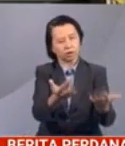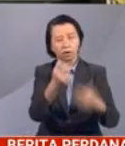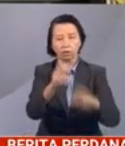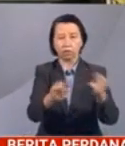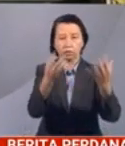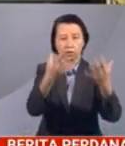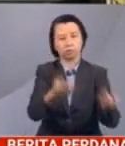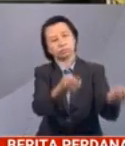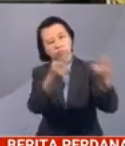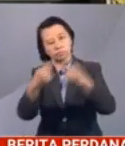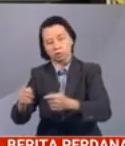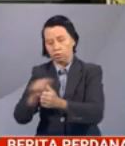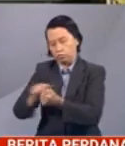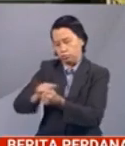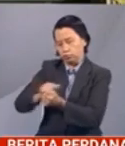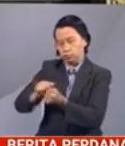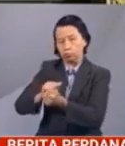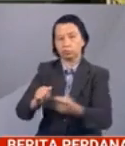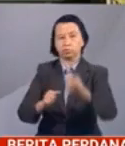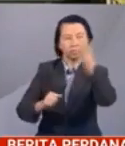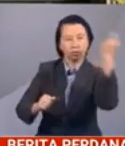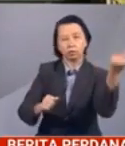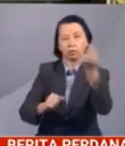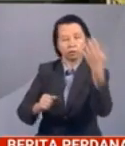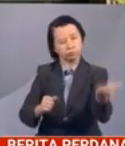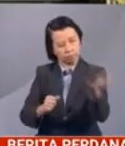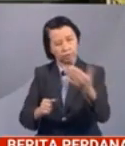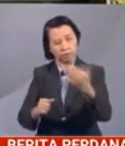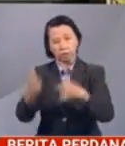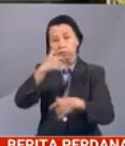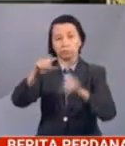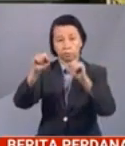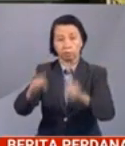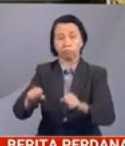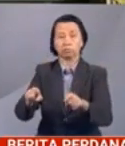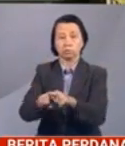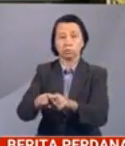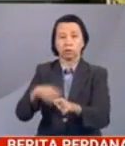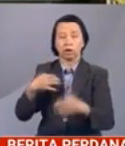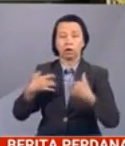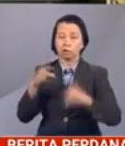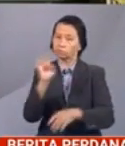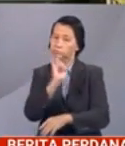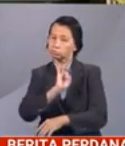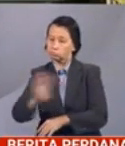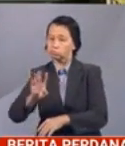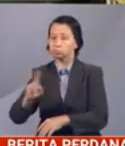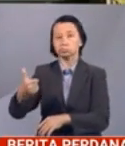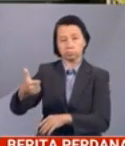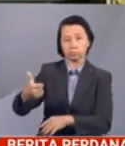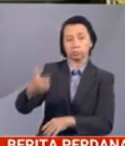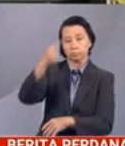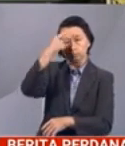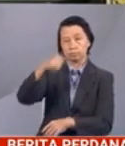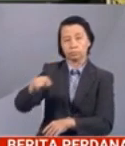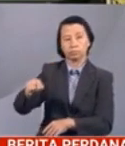ramai melakukan cucian sekerap mungkin kerana ianya juga adalah salah satu